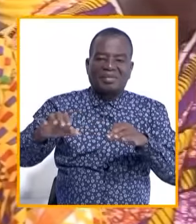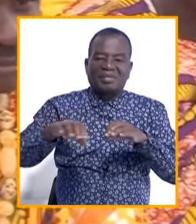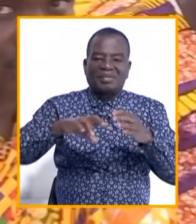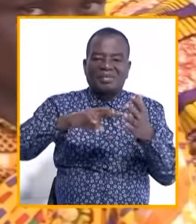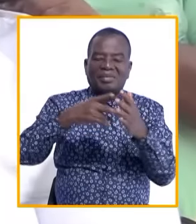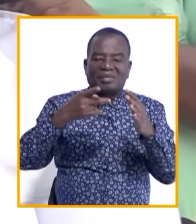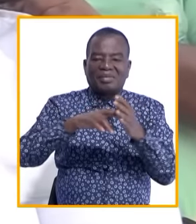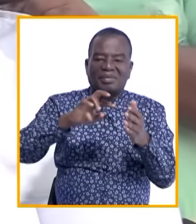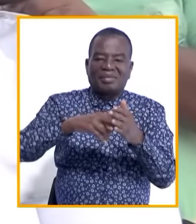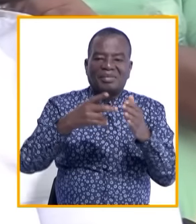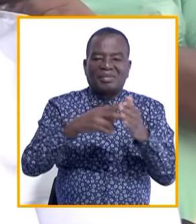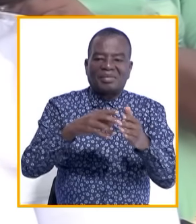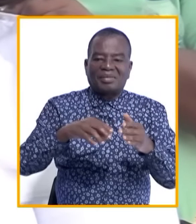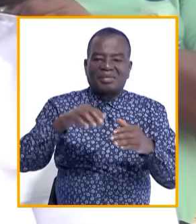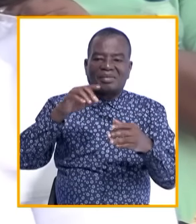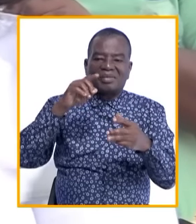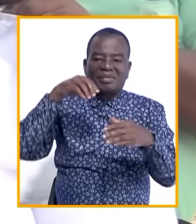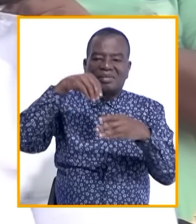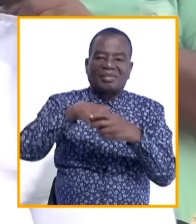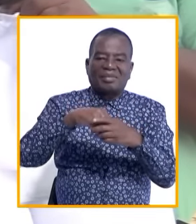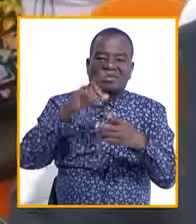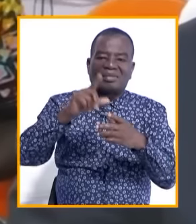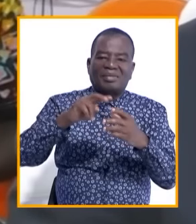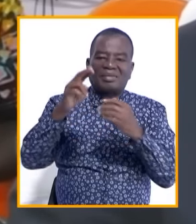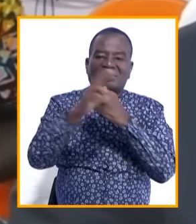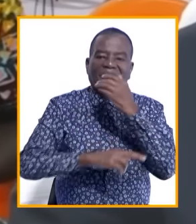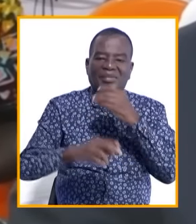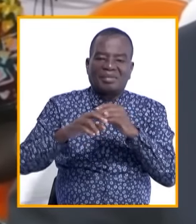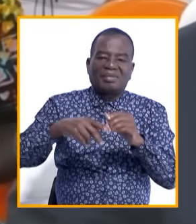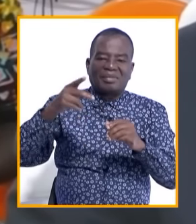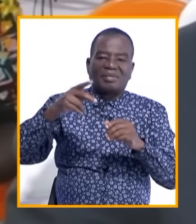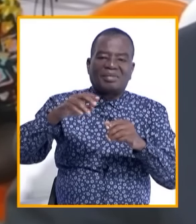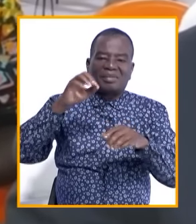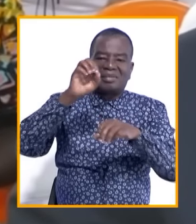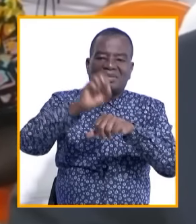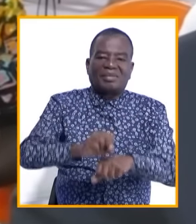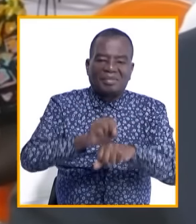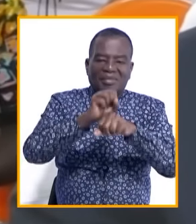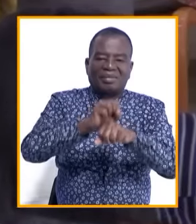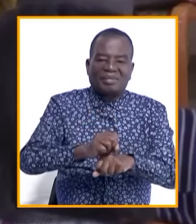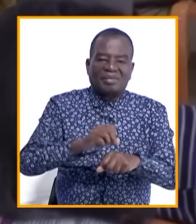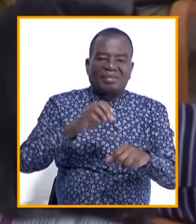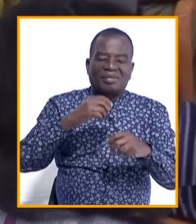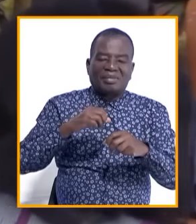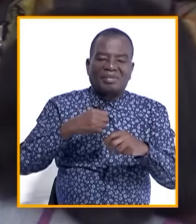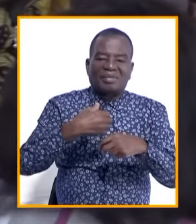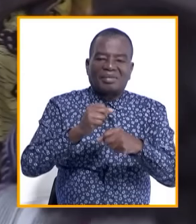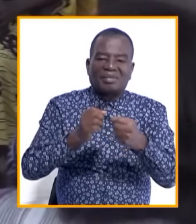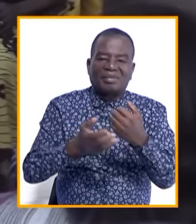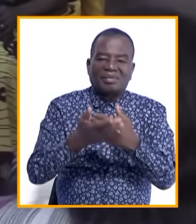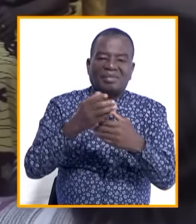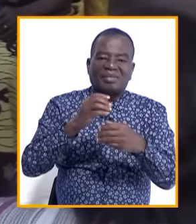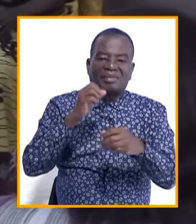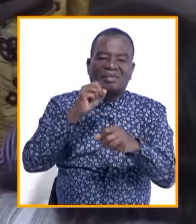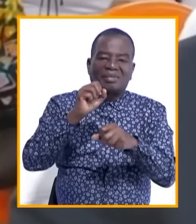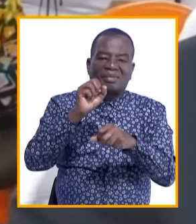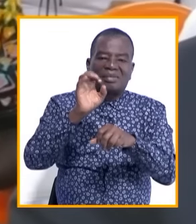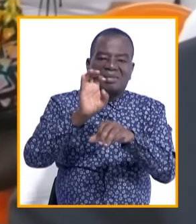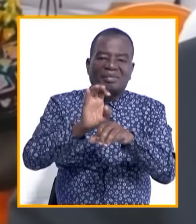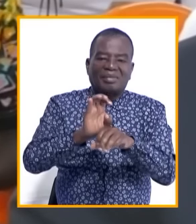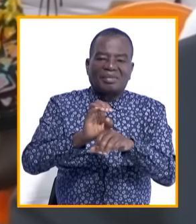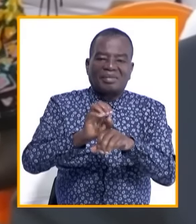événement culturel pour inciter la jeunesse de la région de la Mai à un retour aux sources. C'est la tradition qui m'a inspiré en